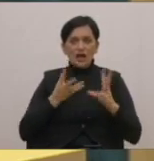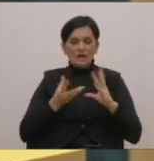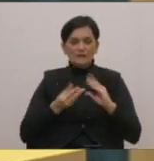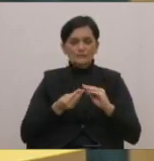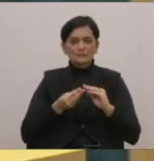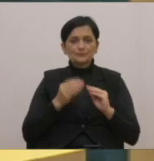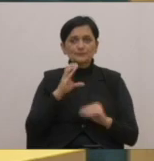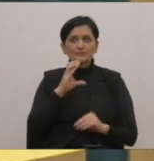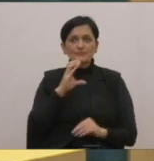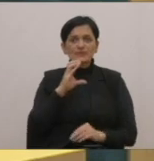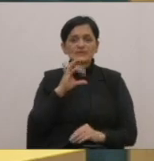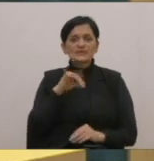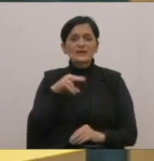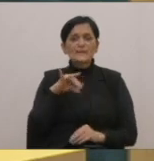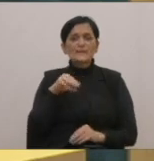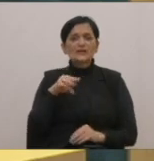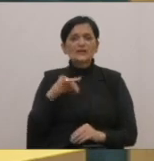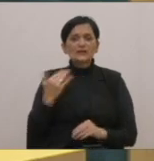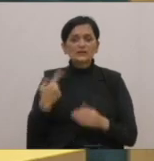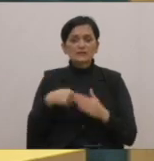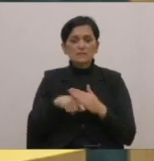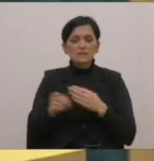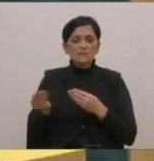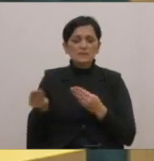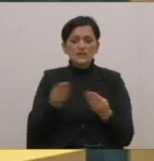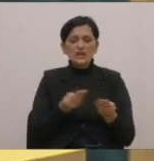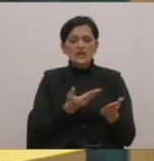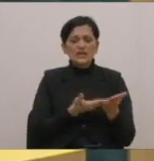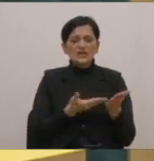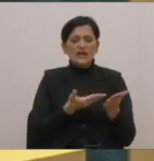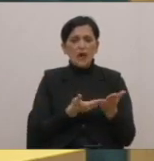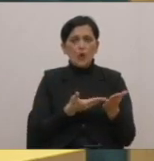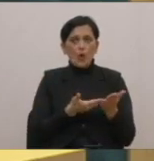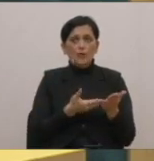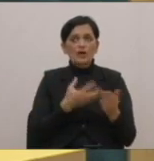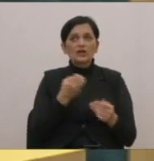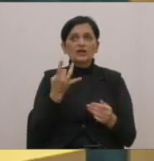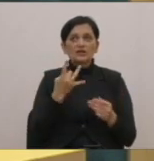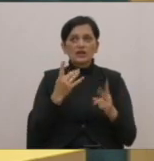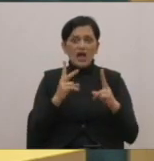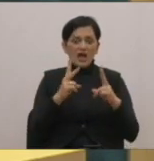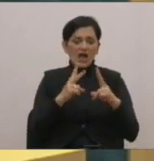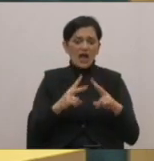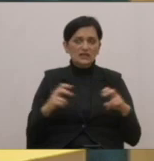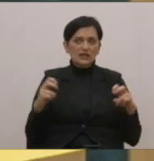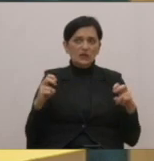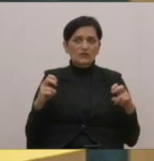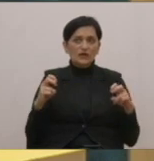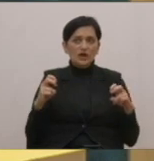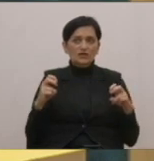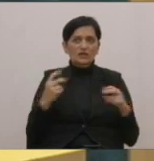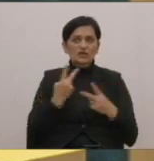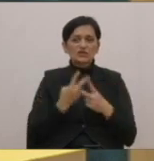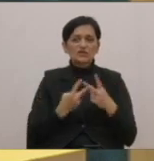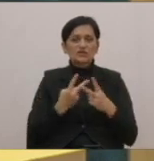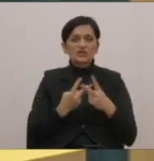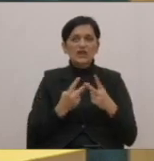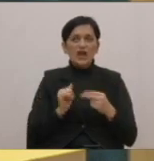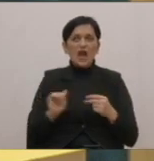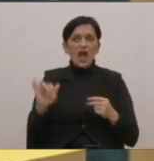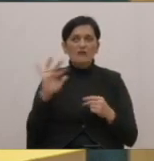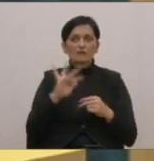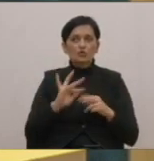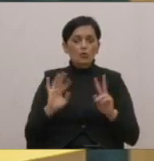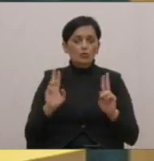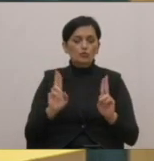იგივე CPT-ის მიერ წარმოდგენილი რეკომენდაციები, კიდევ ერთხელ გადავხედეთ ციხის ევროპულ